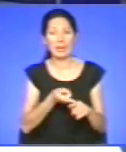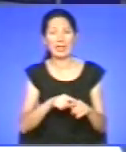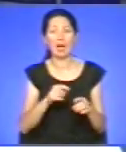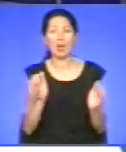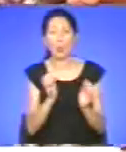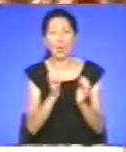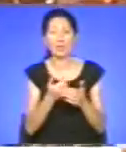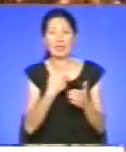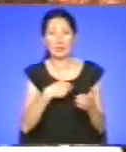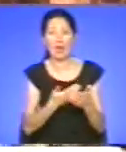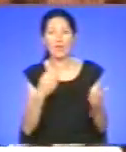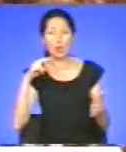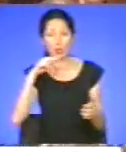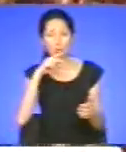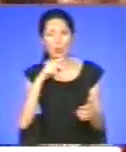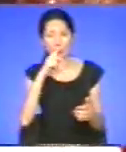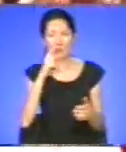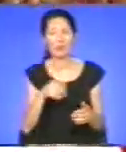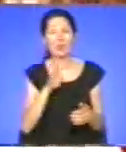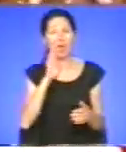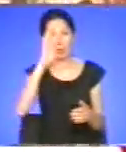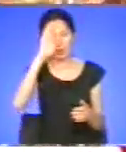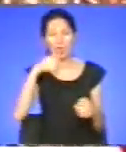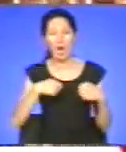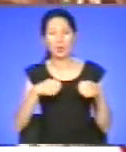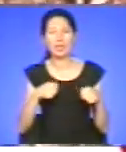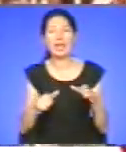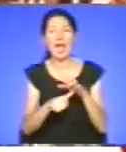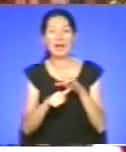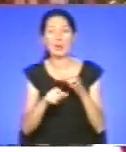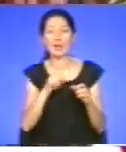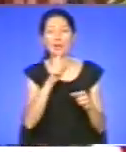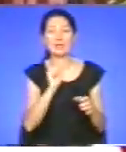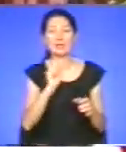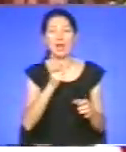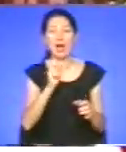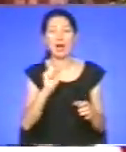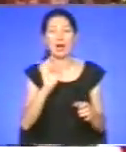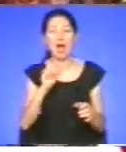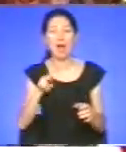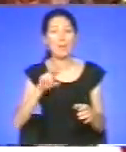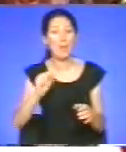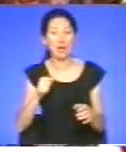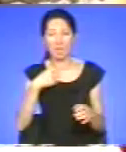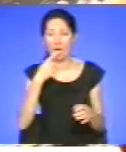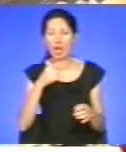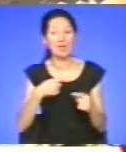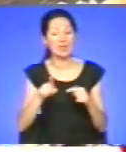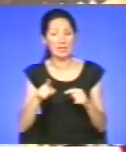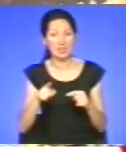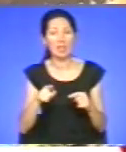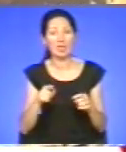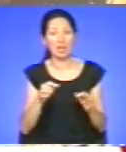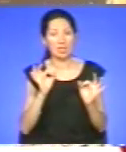Подькалець. Пан Роман продає гриби із Закарпаття. Чоловік каже, відрізнити їстівні від отруйних грибів деколи буває